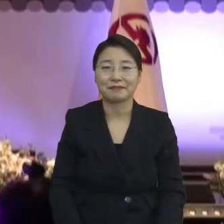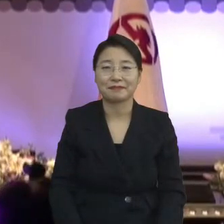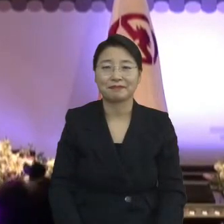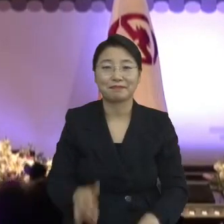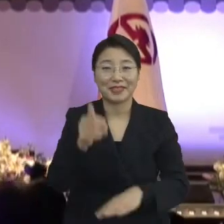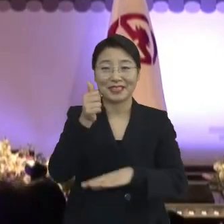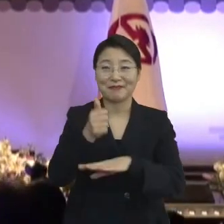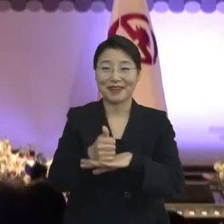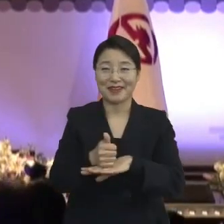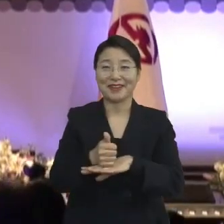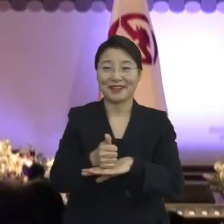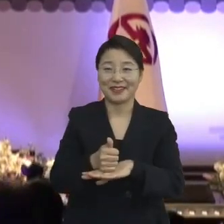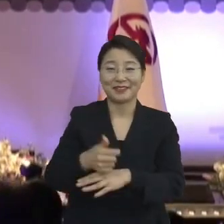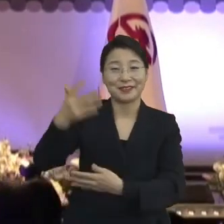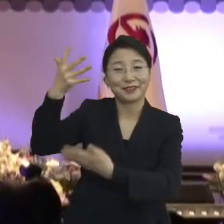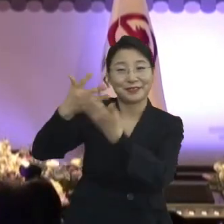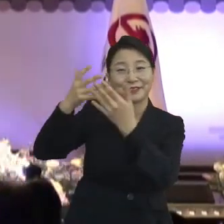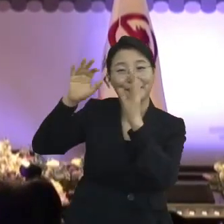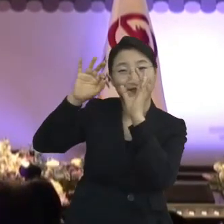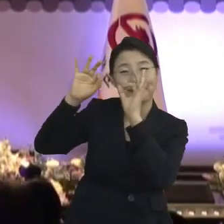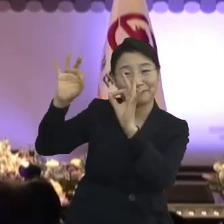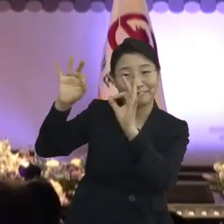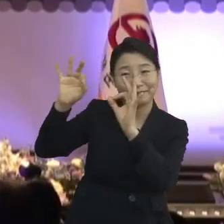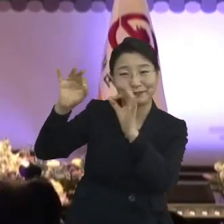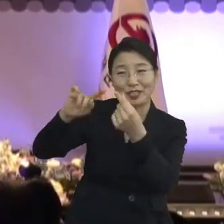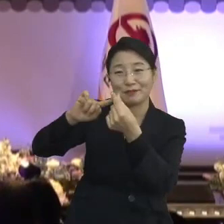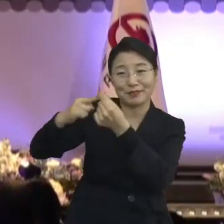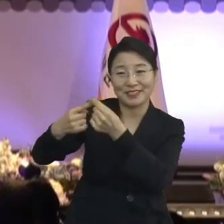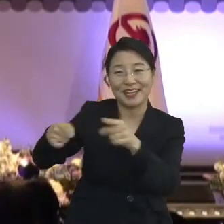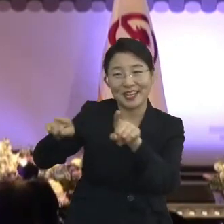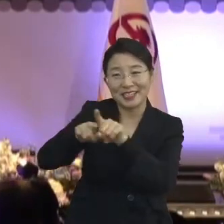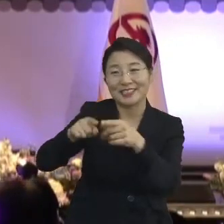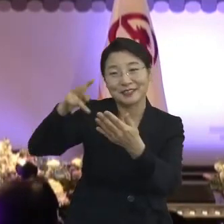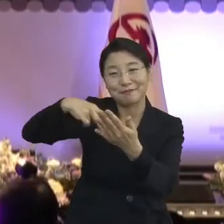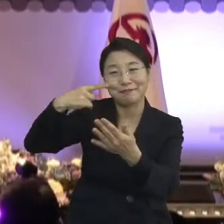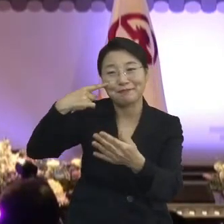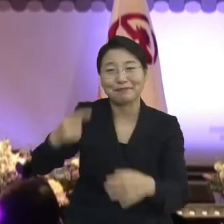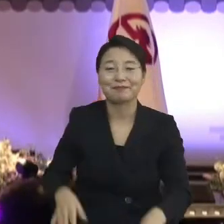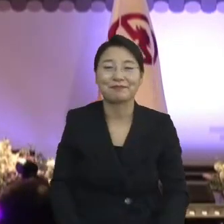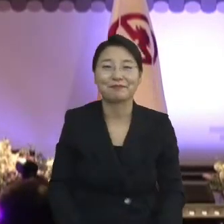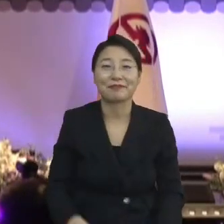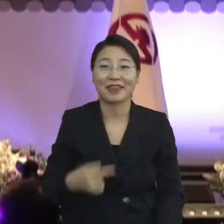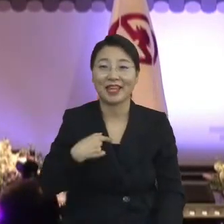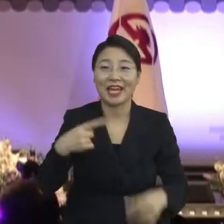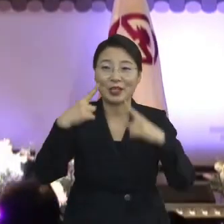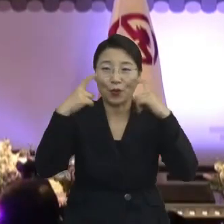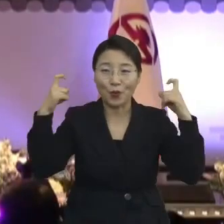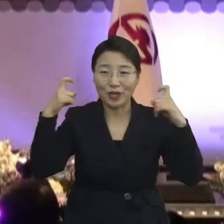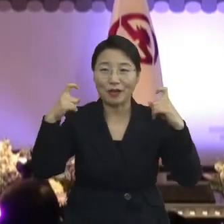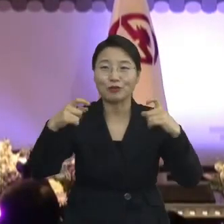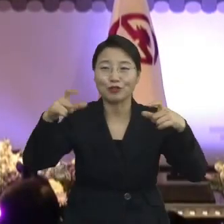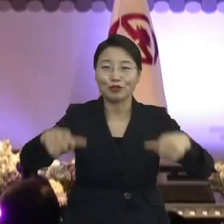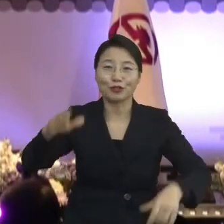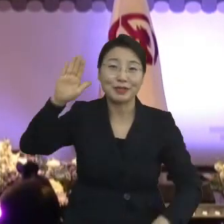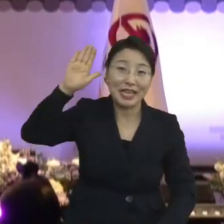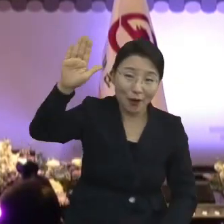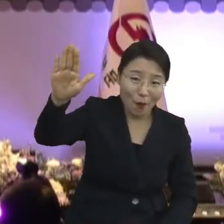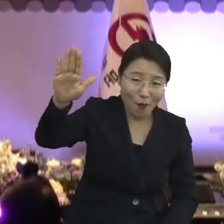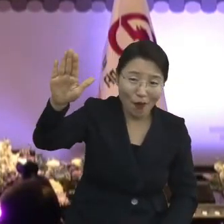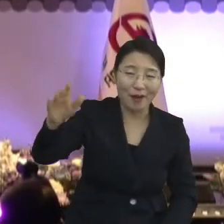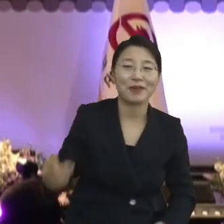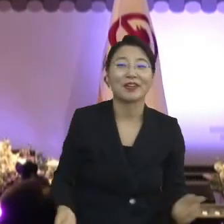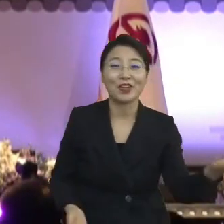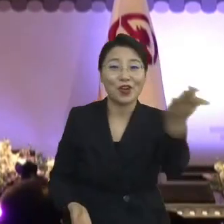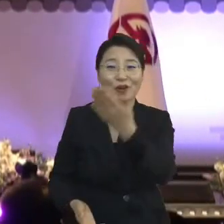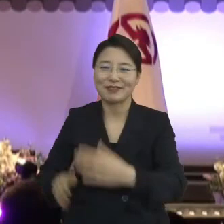마지막으로 화면에 띄워진 글을 함께 외치며 마무리하도록 하겠습니다. 제가 동대문구 미래로를 선창하면 여러분은